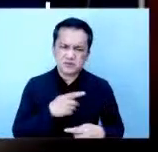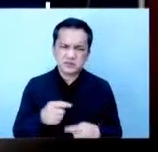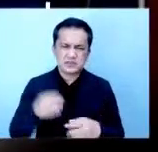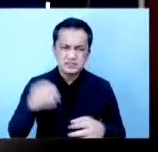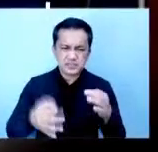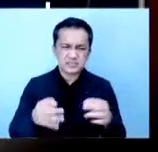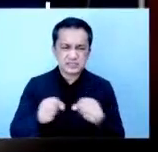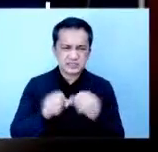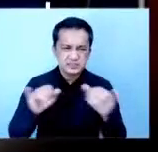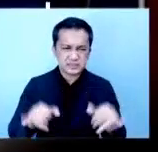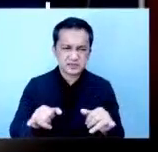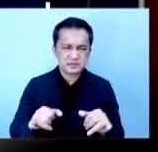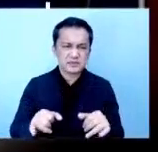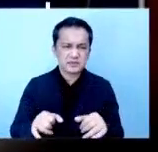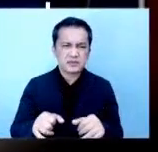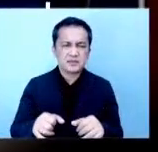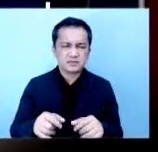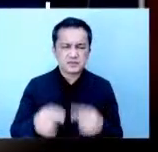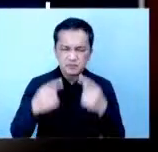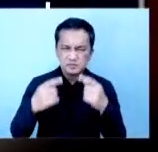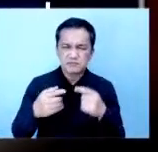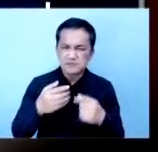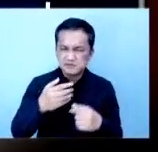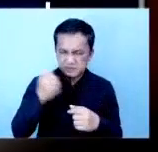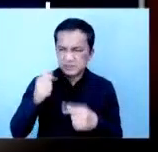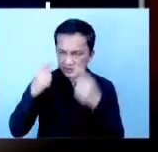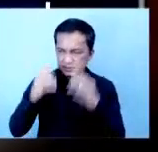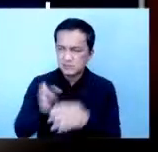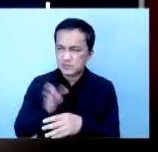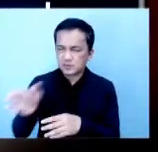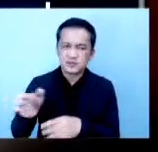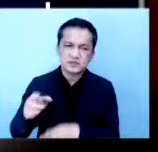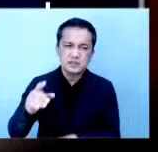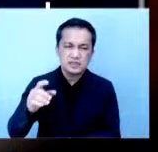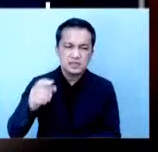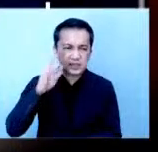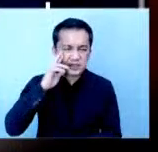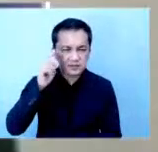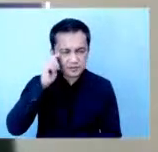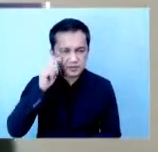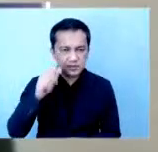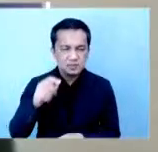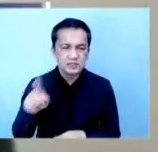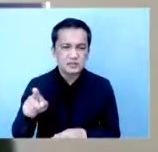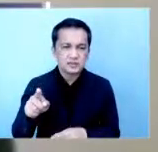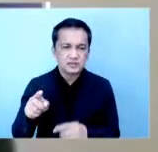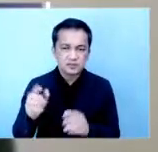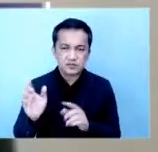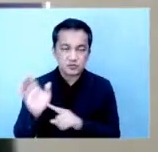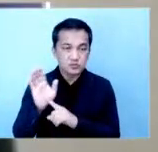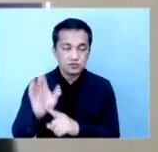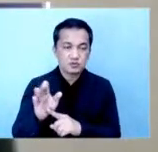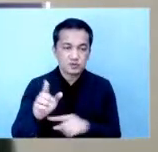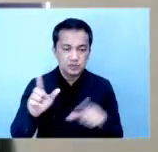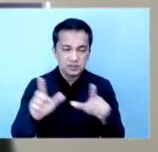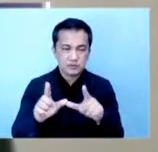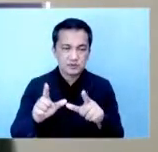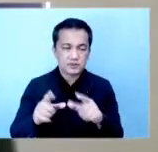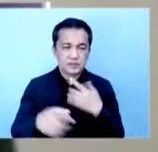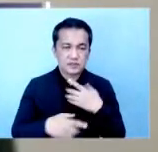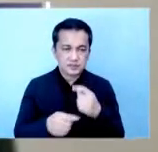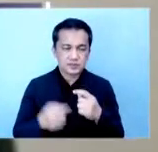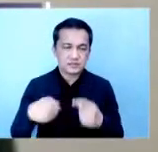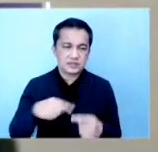mas pinipiling magpatulfo, ika nga. That's a reflection of the level of trust that the Filipinos have on our